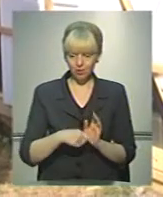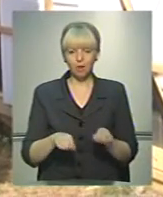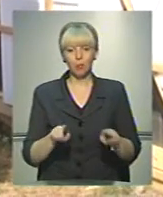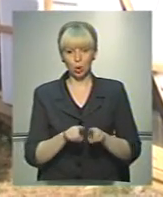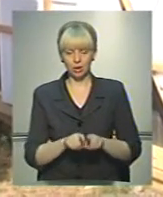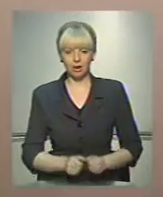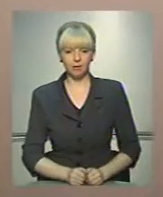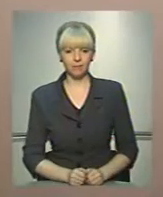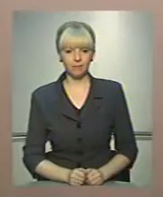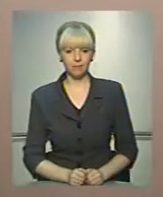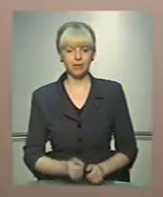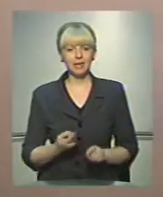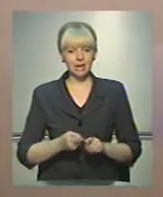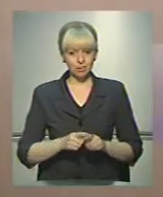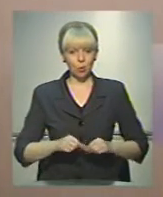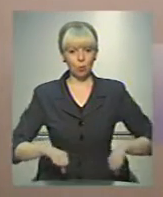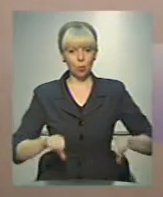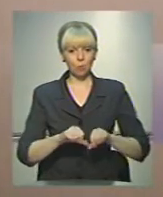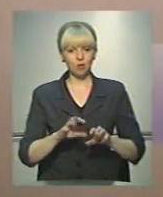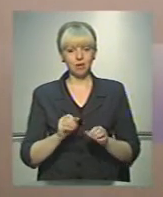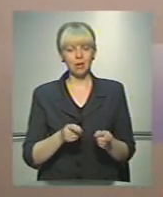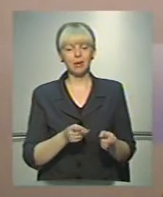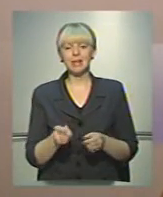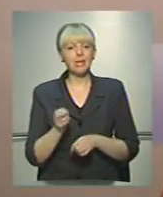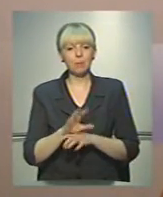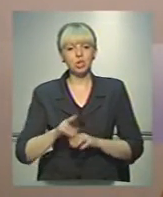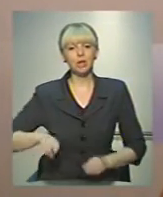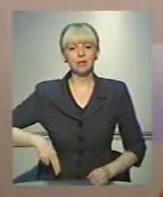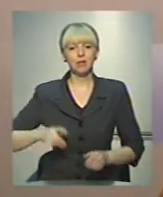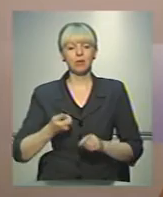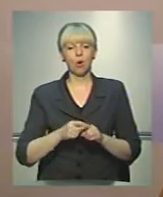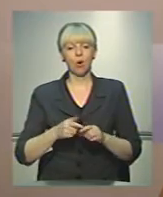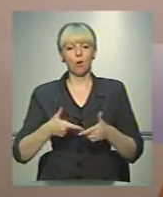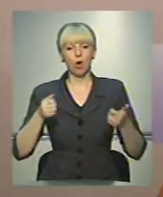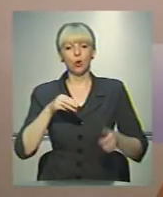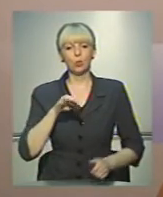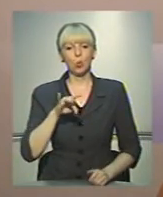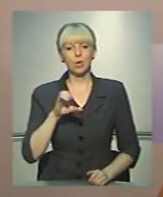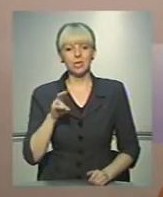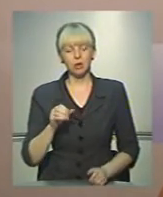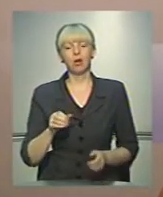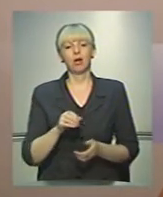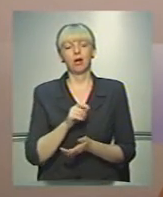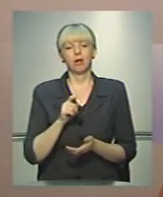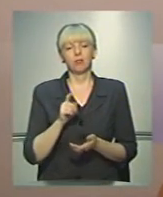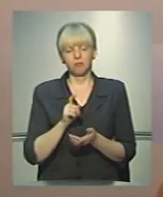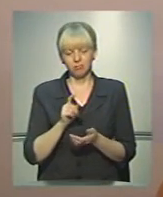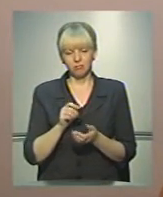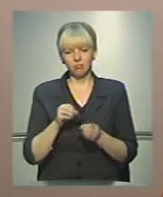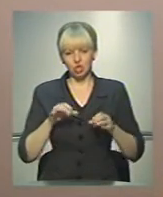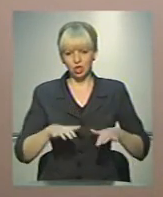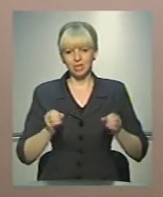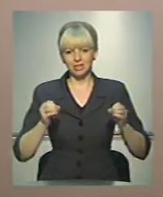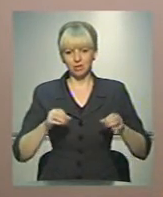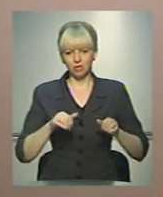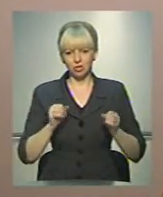Проте... На цю комісію не прийшла дирекція цього туристу, тому ми вирішили комісію ще раз зібрати і